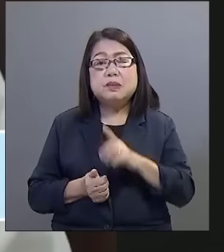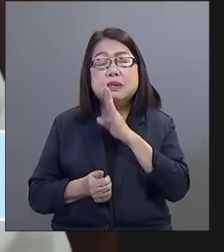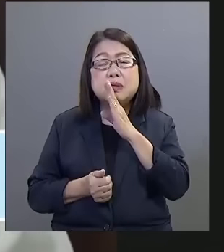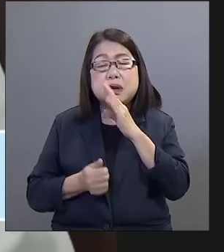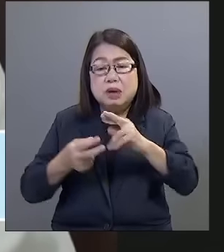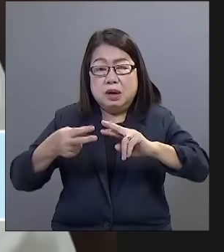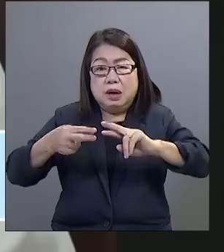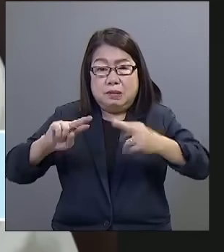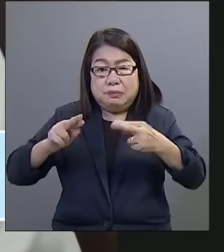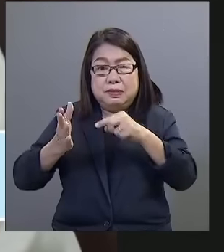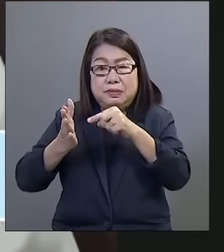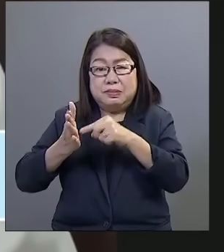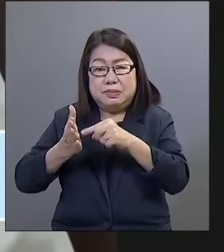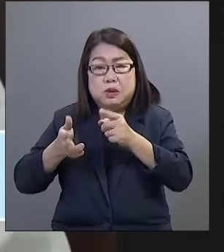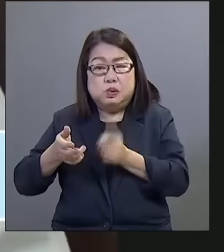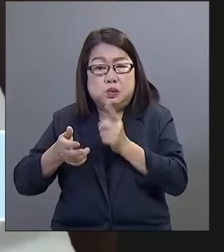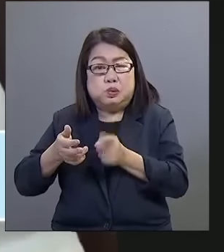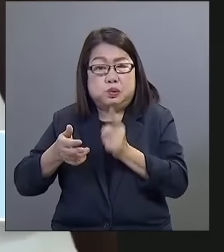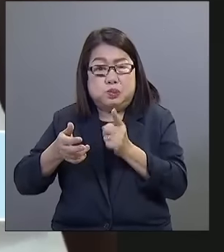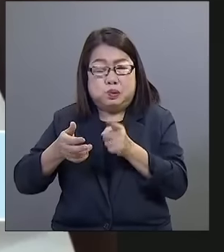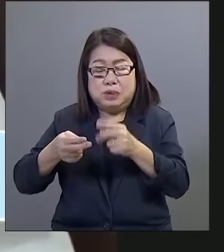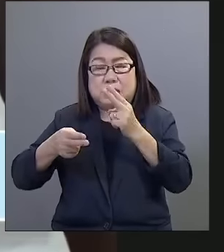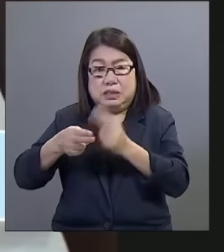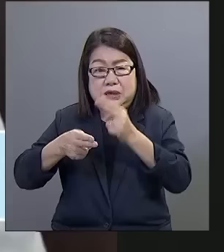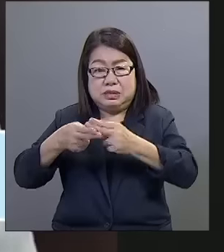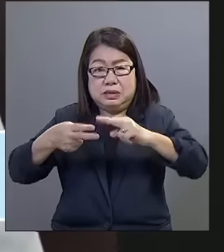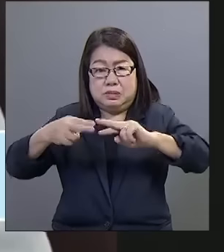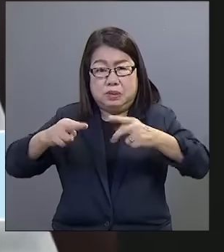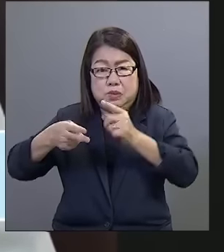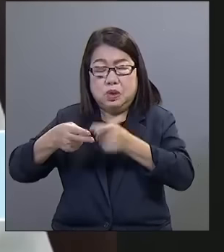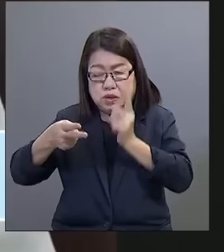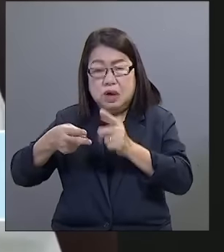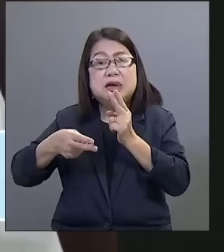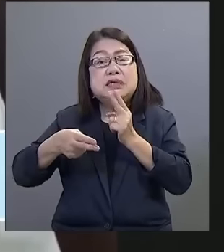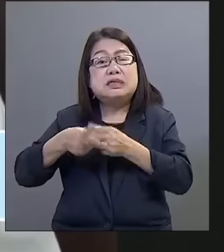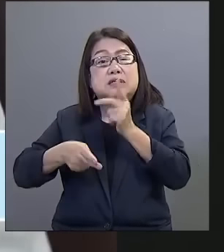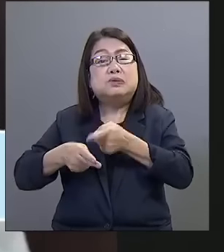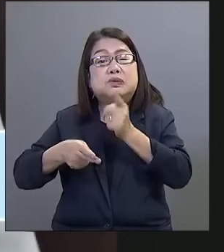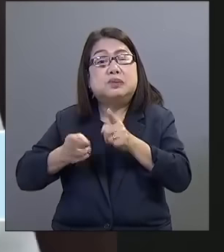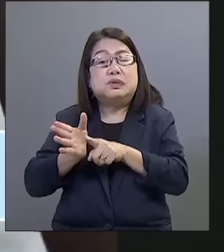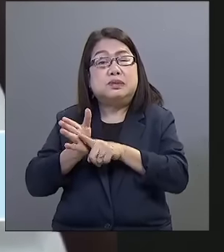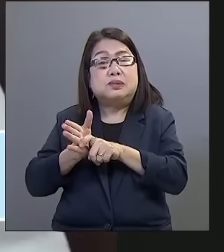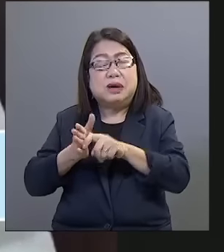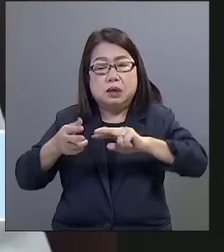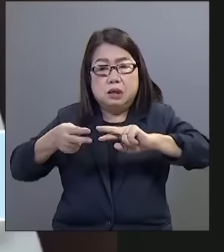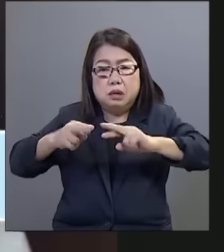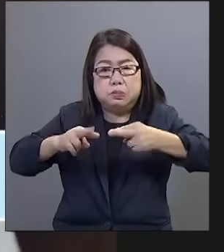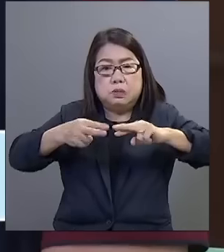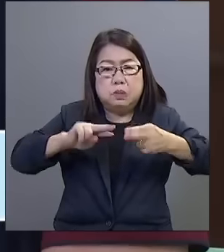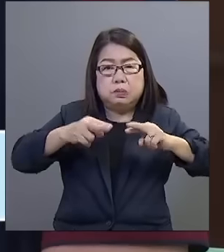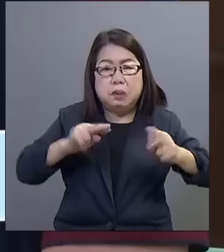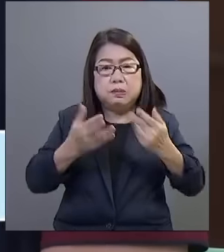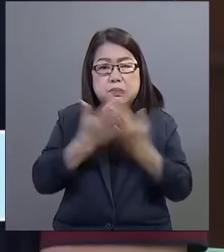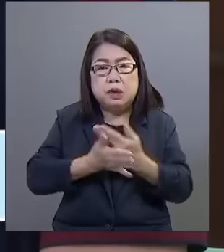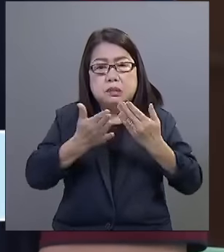จากต้นฉบับเดิมทำให้เขามีการกลายพันธุ์ไปตลอดเวลาเพื่อที่จะให้ธรรมชาติเนี่ยเลือกสรรเขา